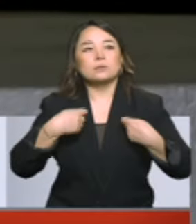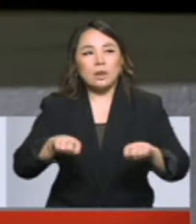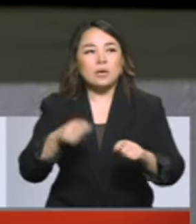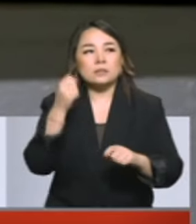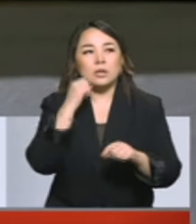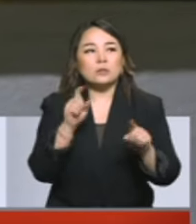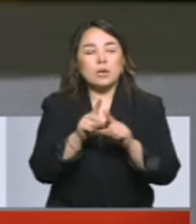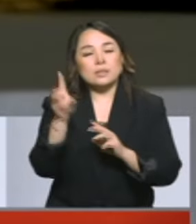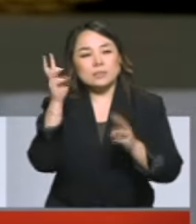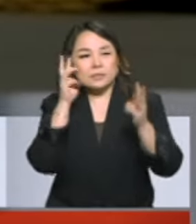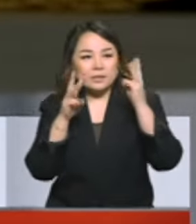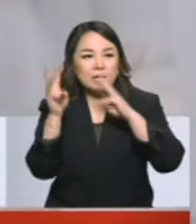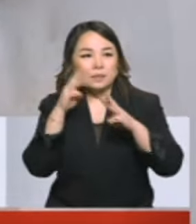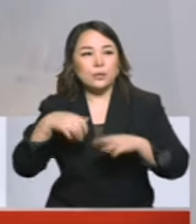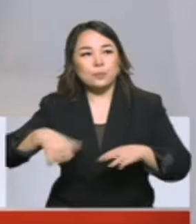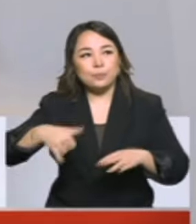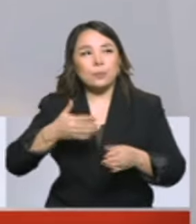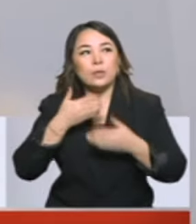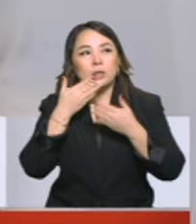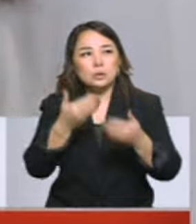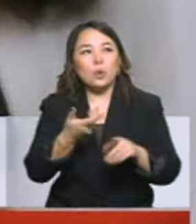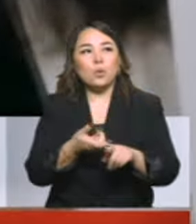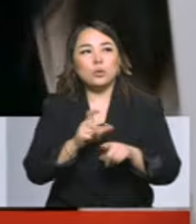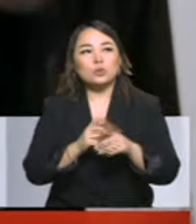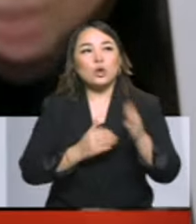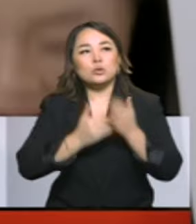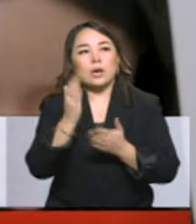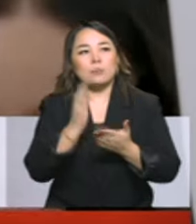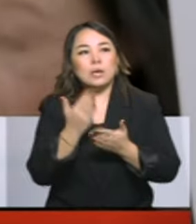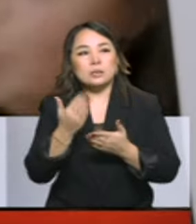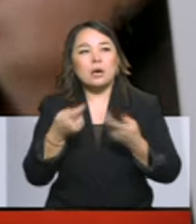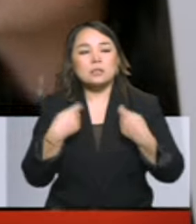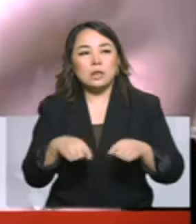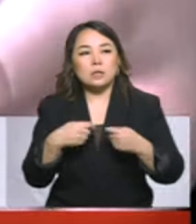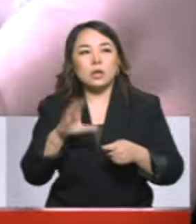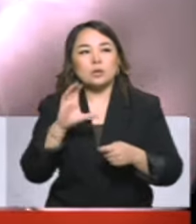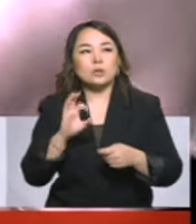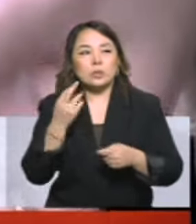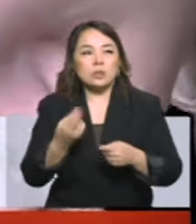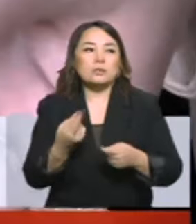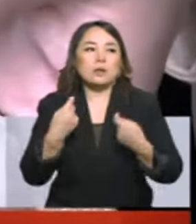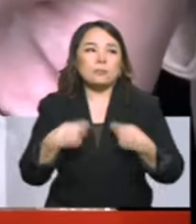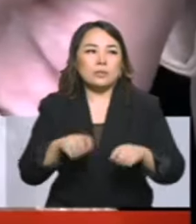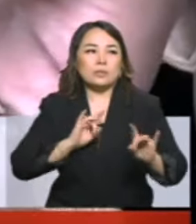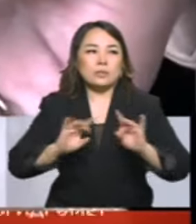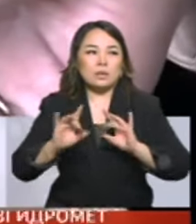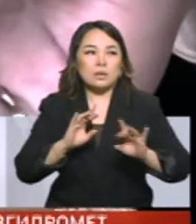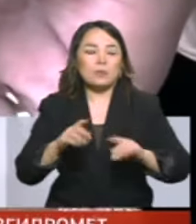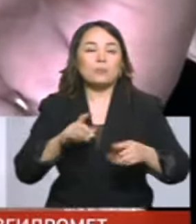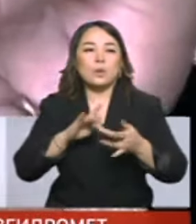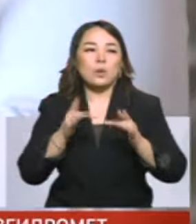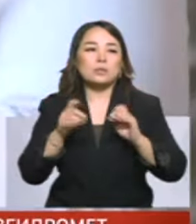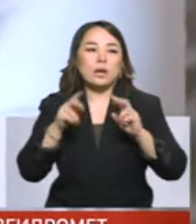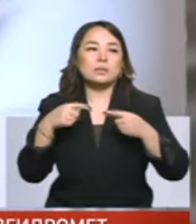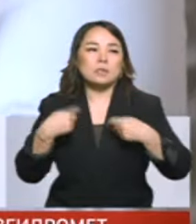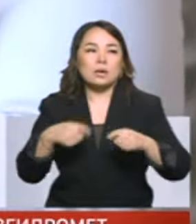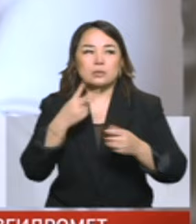Ескі болса да дизайнерлік дорбаларға деген сұраныс өте жоғары. Тауарын әлеуметтік желілер арқылы жарнамалап онлайн